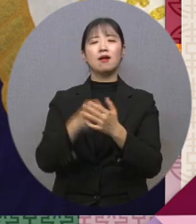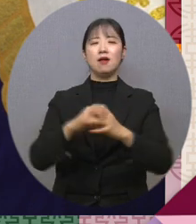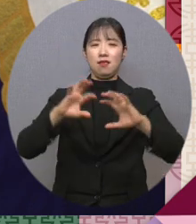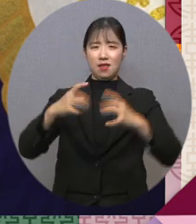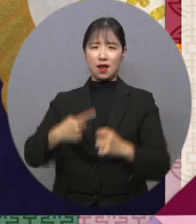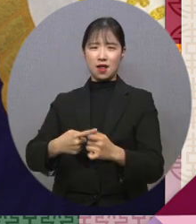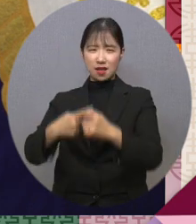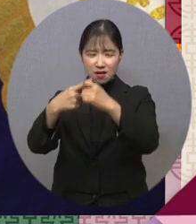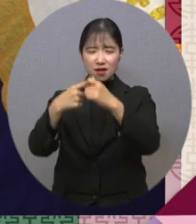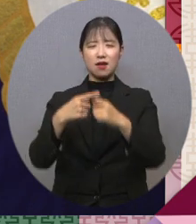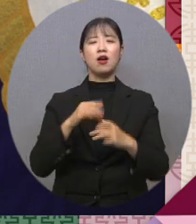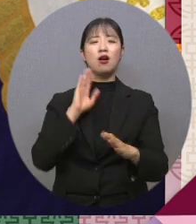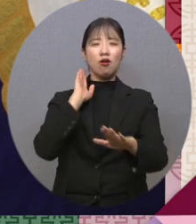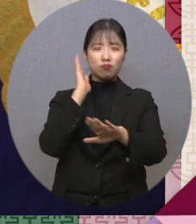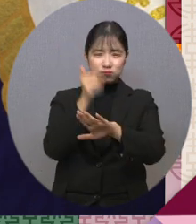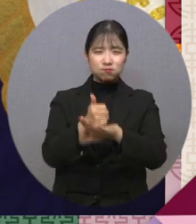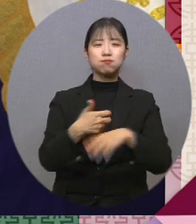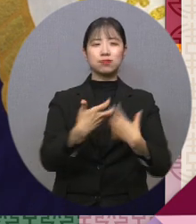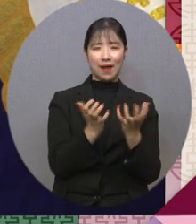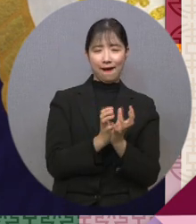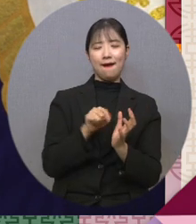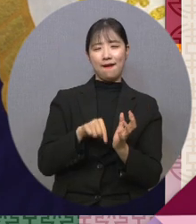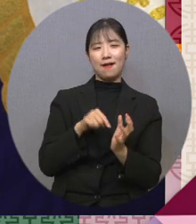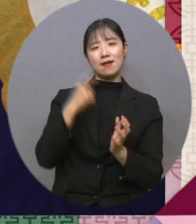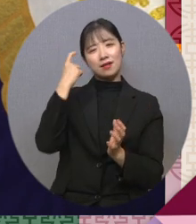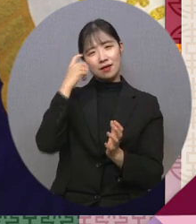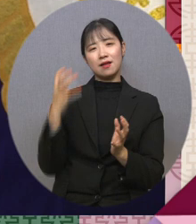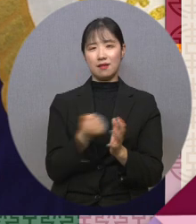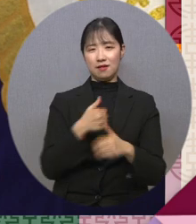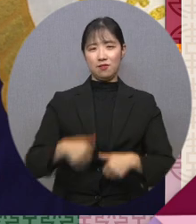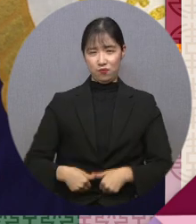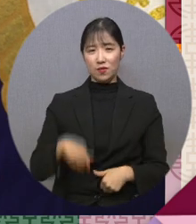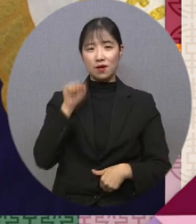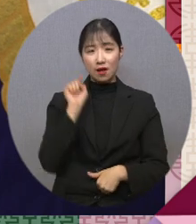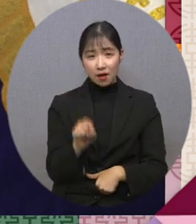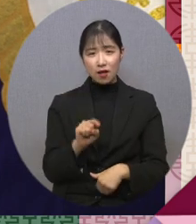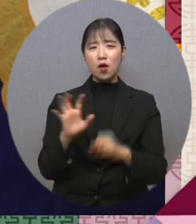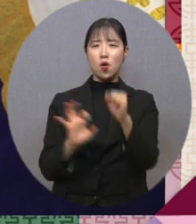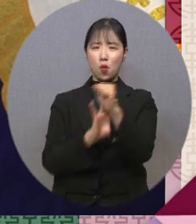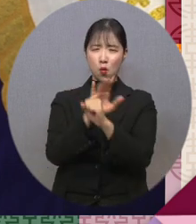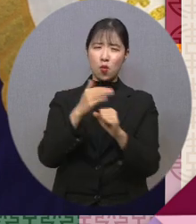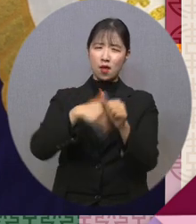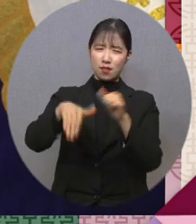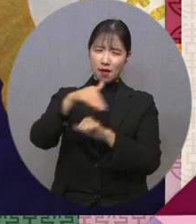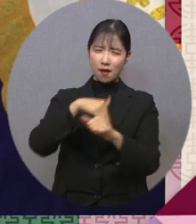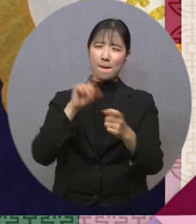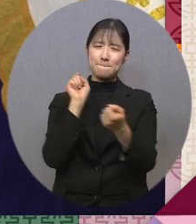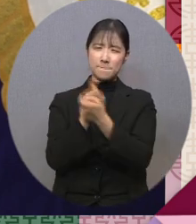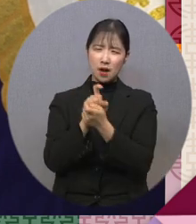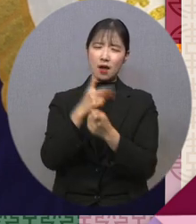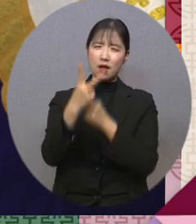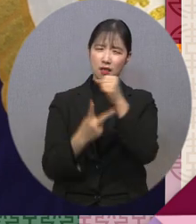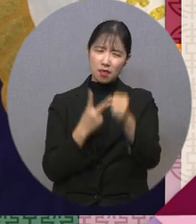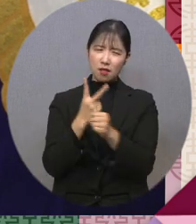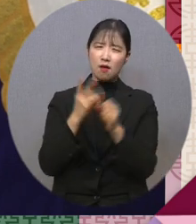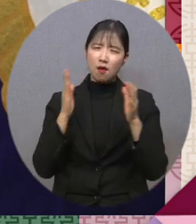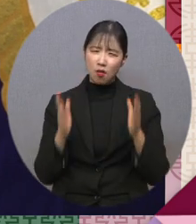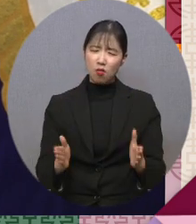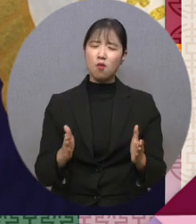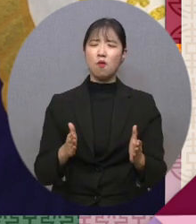당의 자세가 절실합니다. 그것이 코로나 팬데믹에 맞서 2년째 희생하고